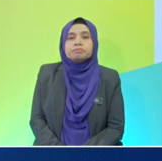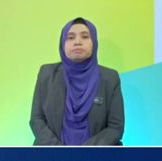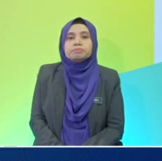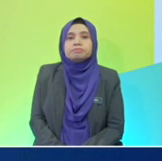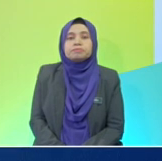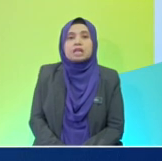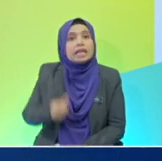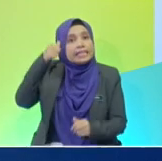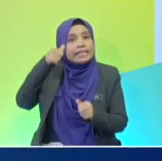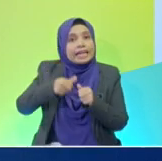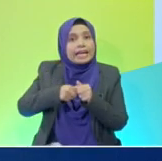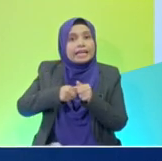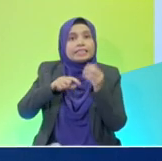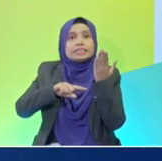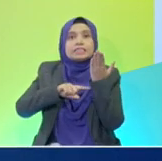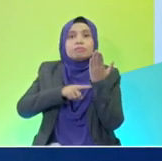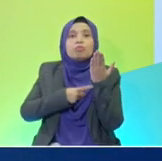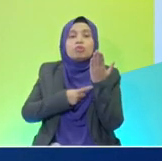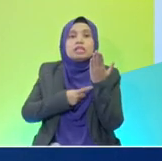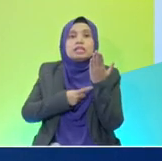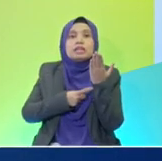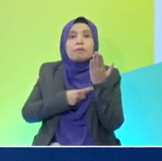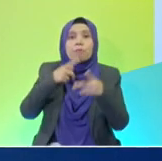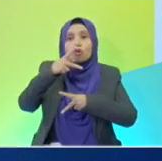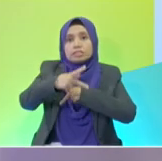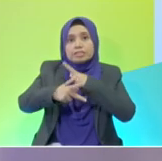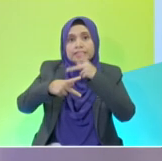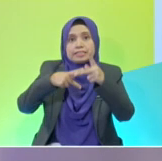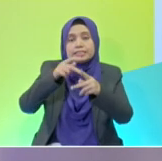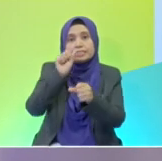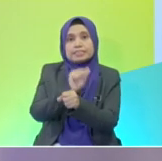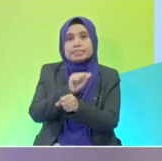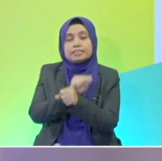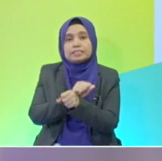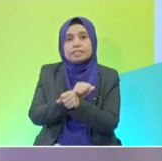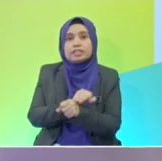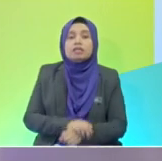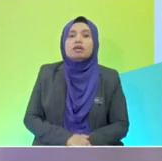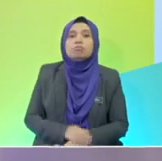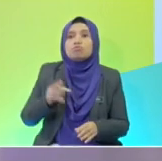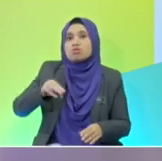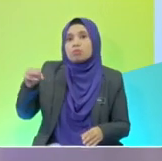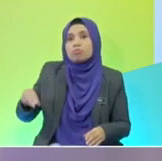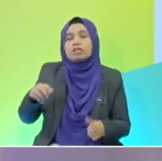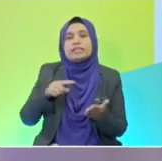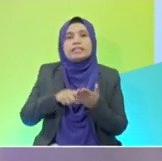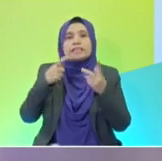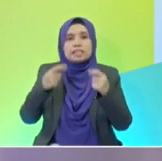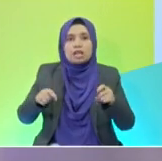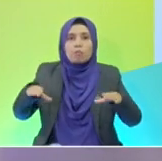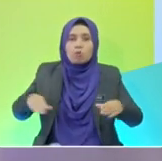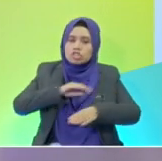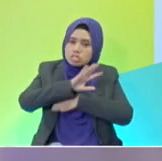ingat semula prosedur langkah kecil Oke macam sebenarnya murid-murid nih mereka telah melakukan semua